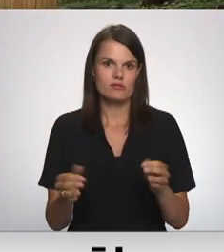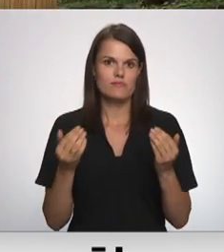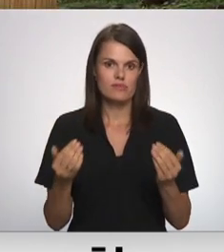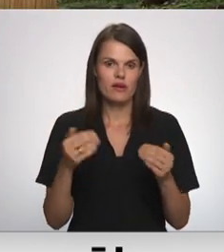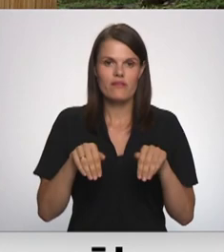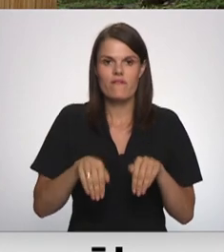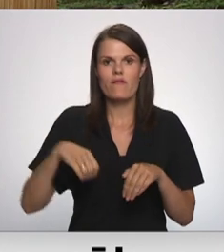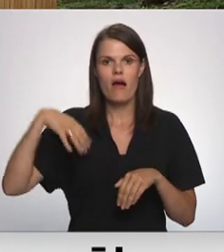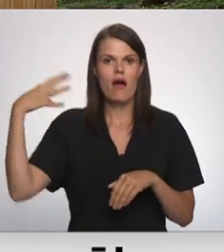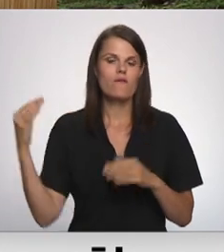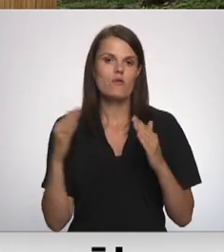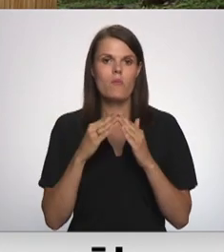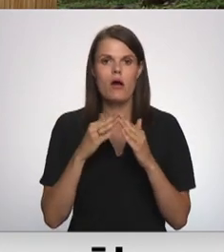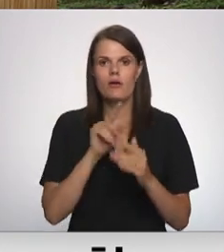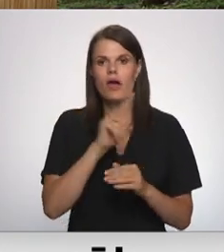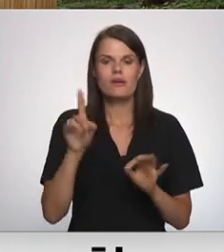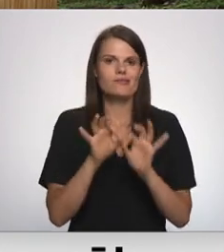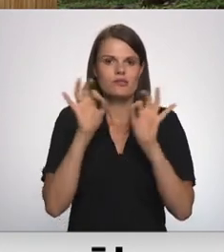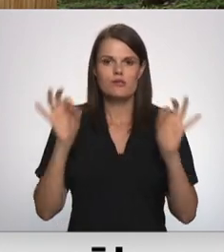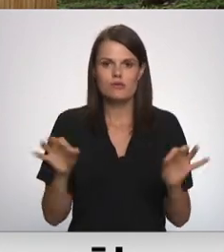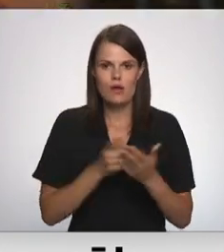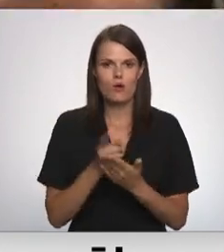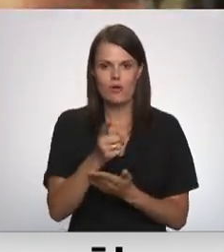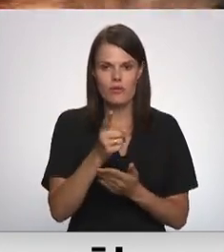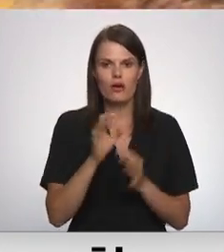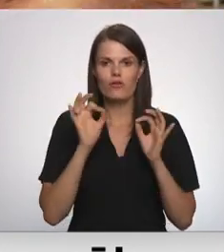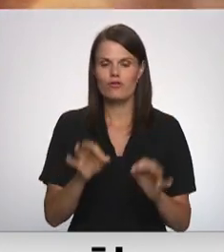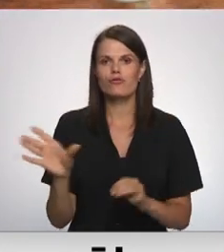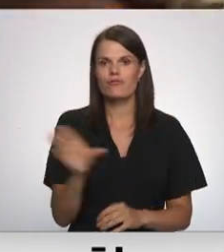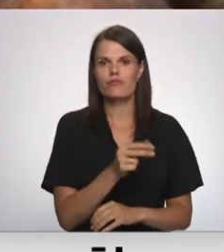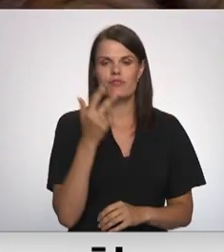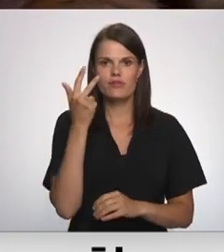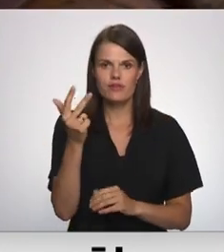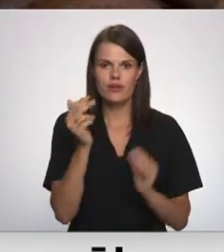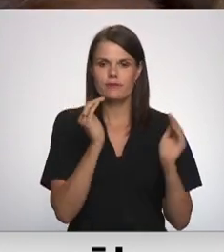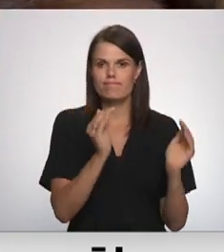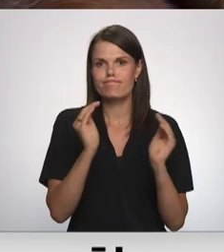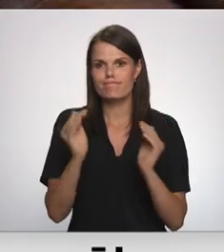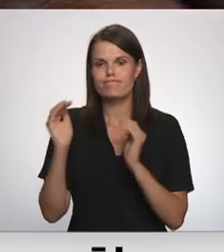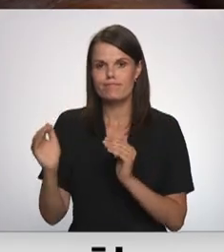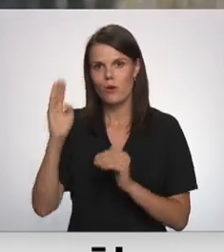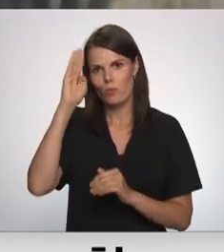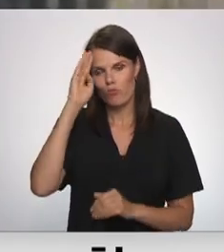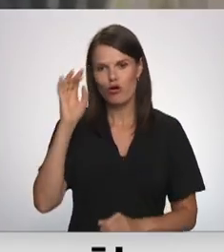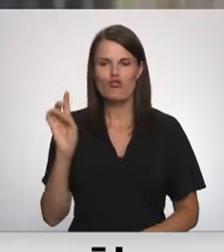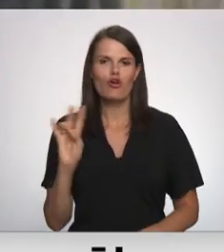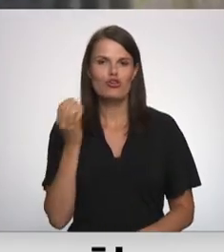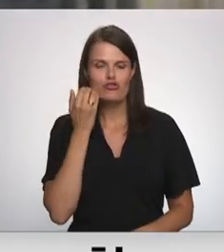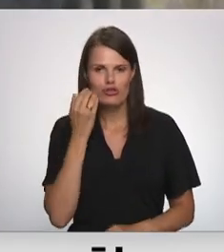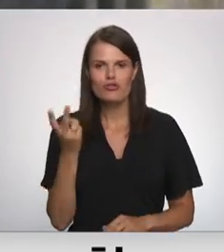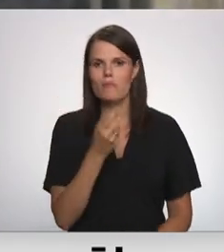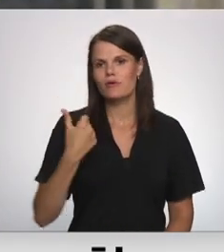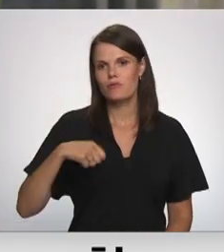Vāveru māja atrodas Līgatnes dabas taku sākumā, tāpēc tieši visas trīs Eirāzijas kuplastes – puisis Rižiks un abas